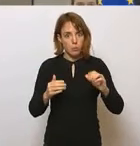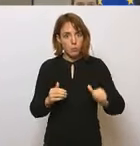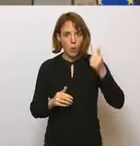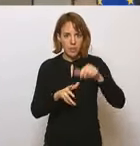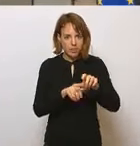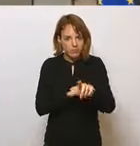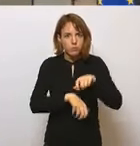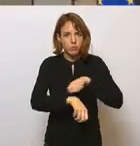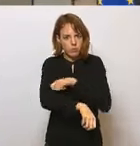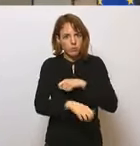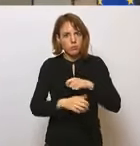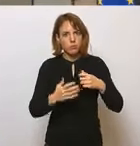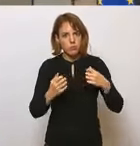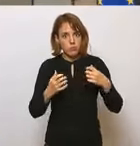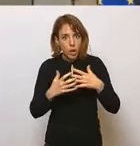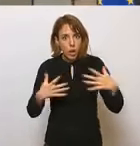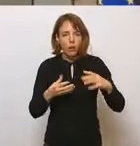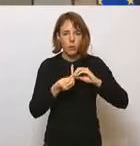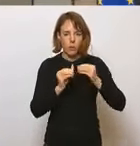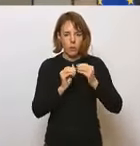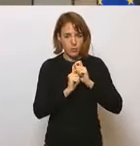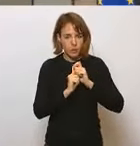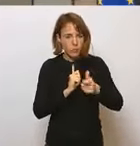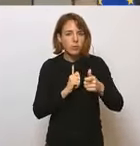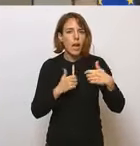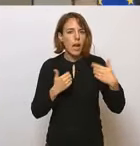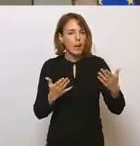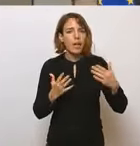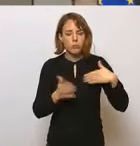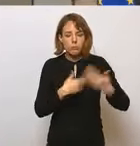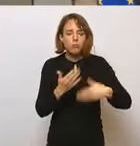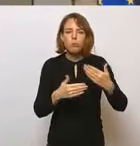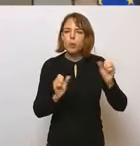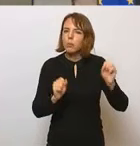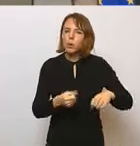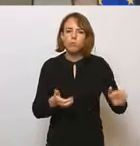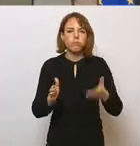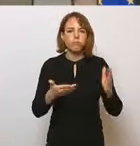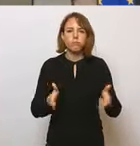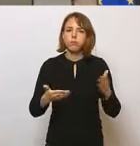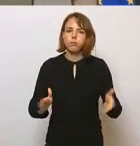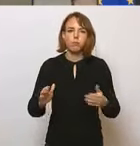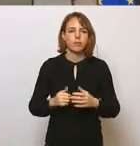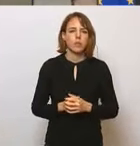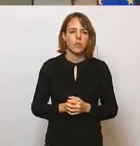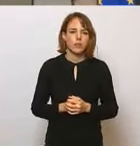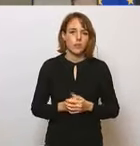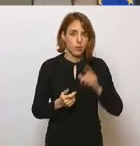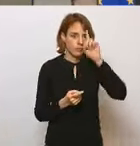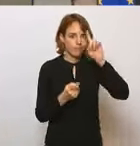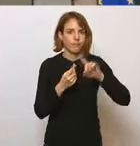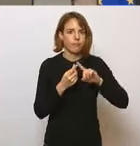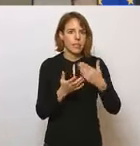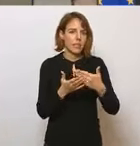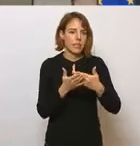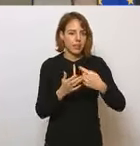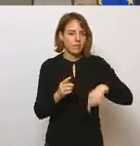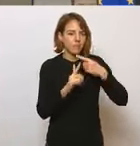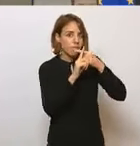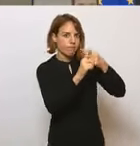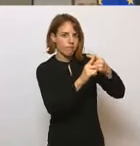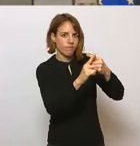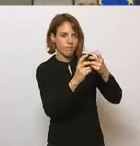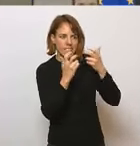elle aura le temps, les moyens et l'habitude de faire le reste. C'est un peu l'idée derrière cette focalisation plus